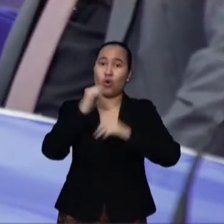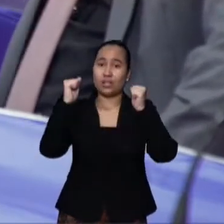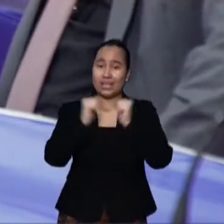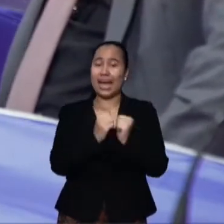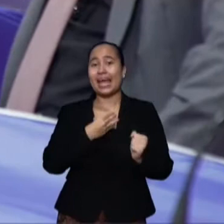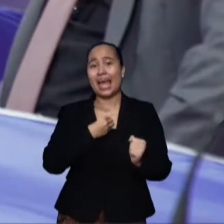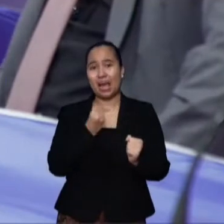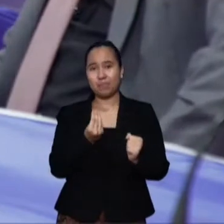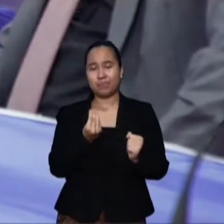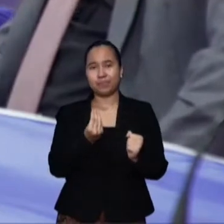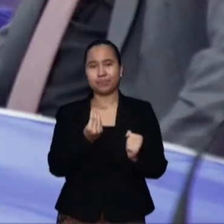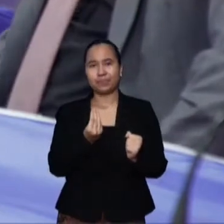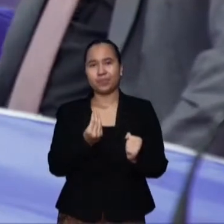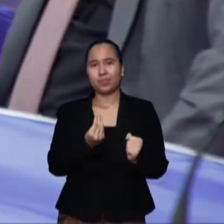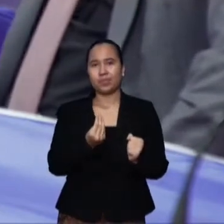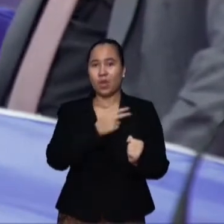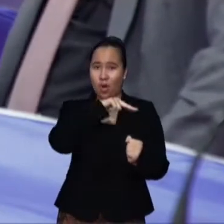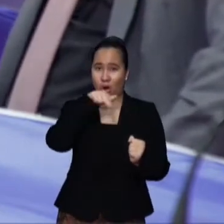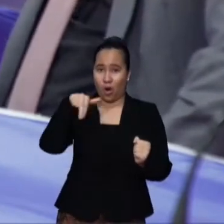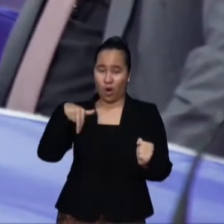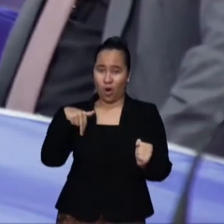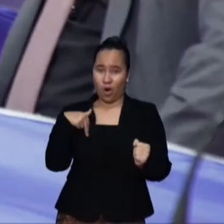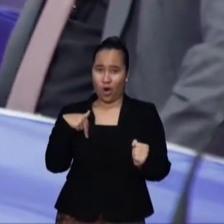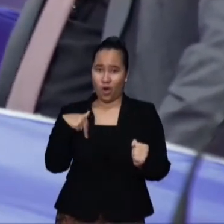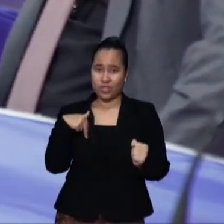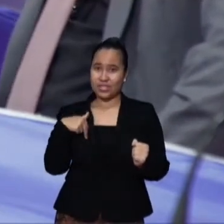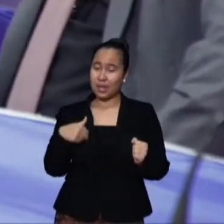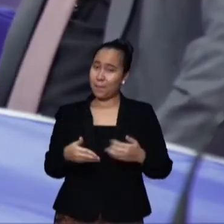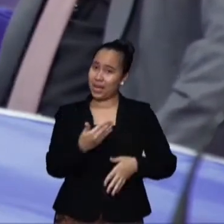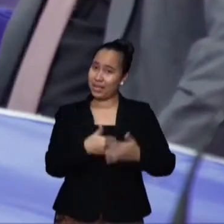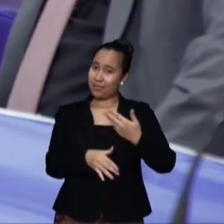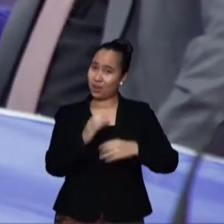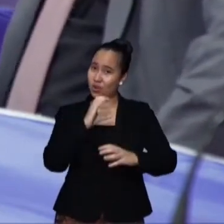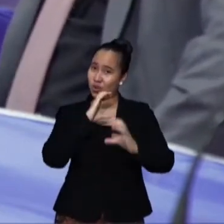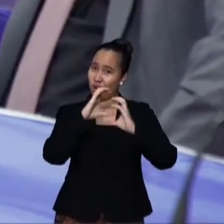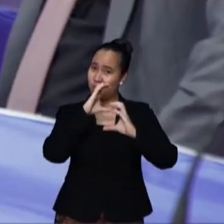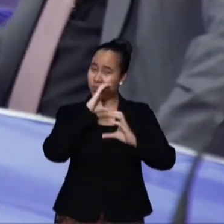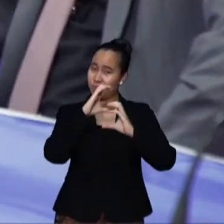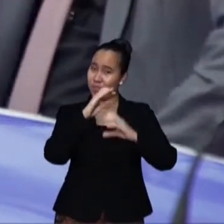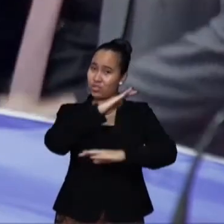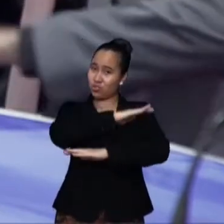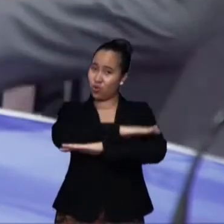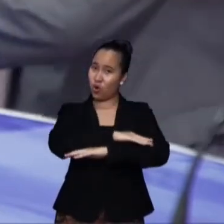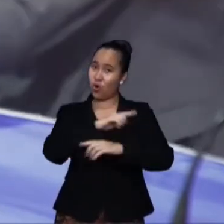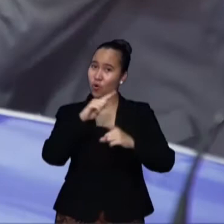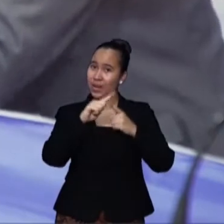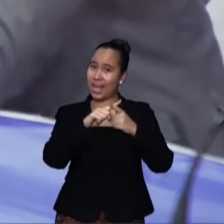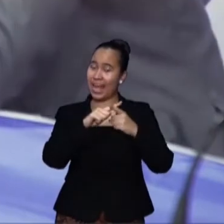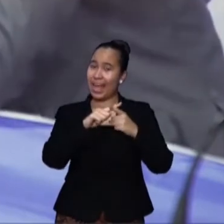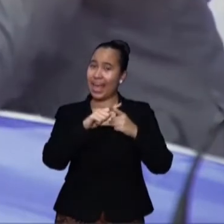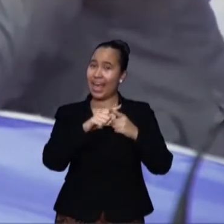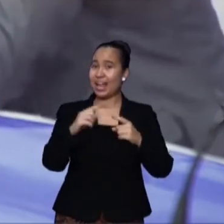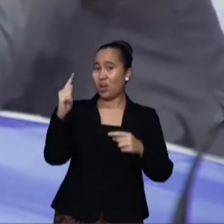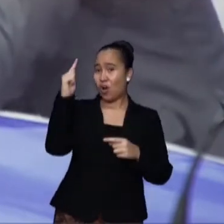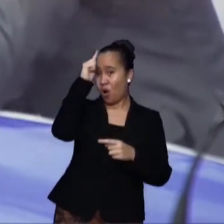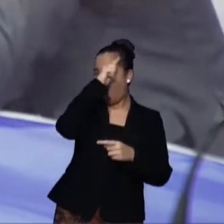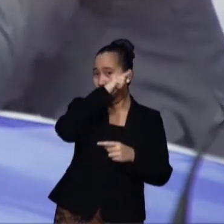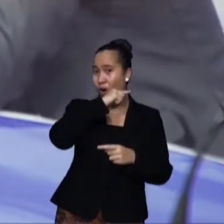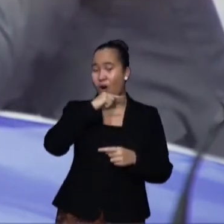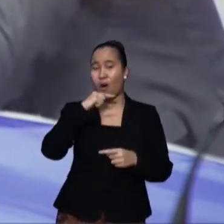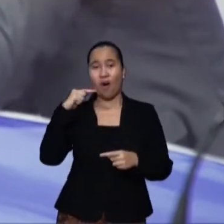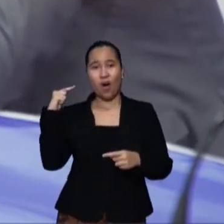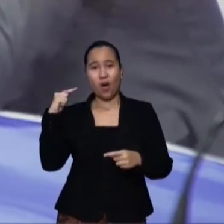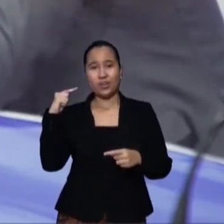van communiceren met de school en met vooral de ouders is via het schoolhoofd. Het is een